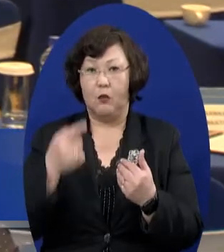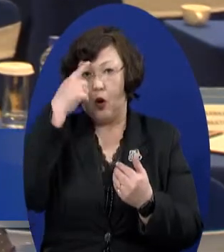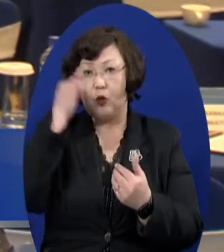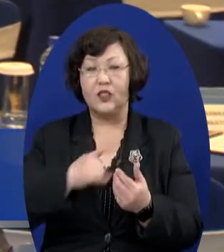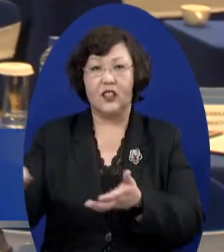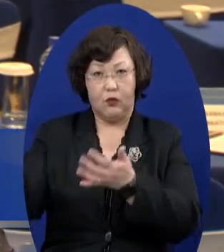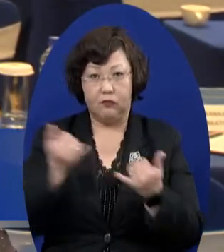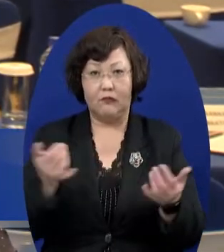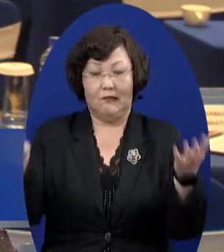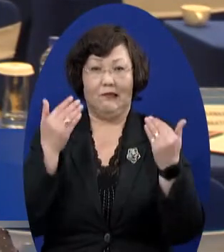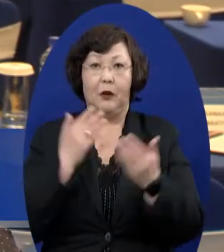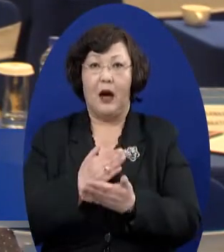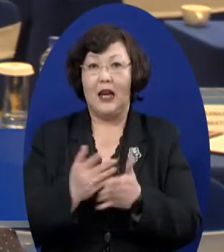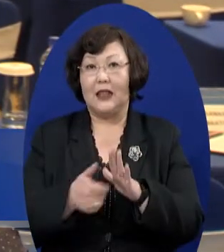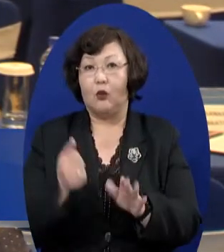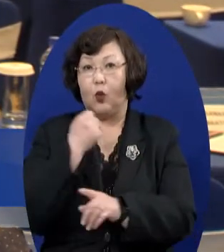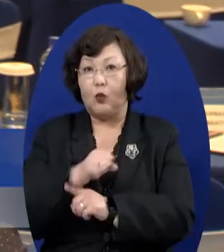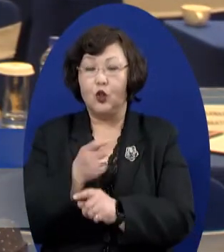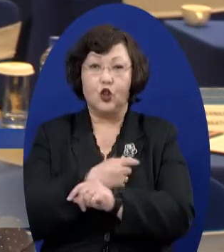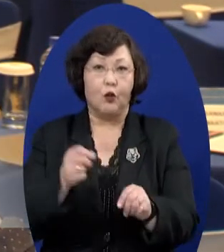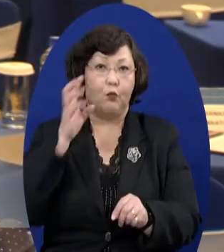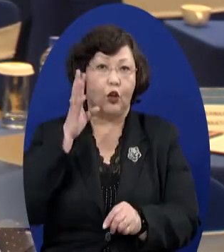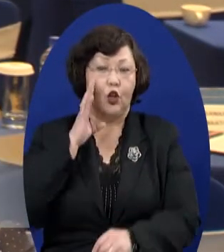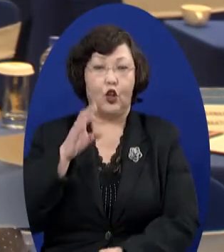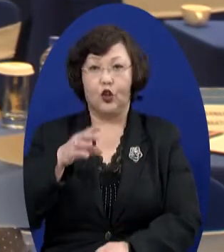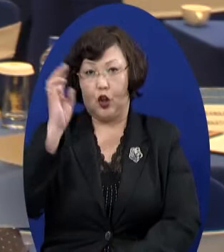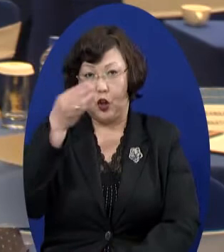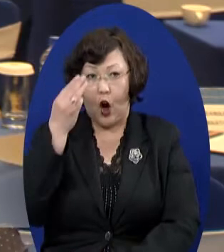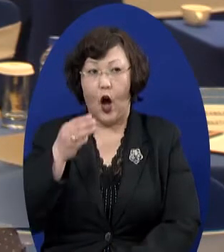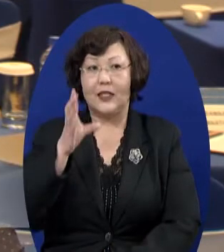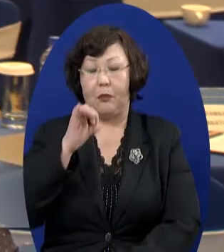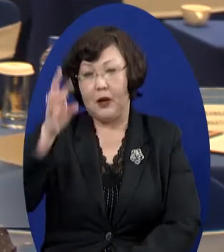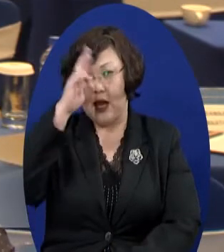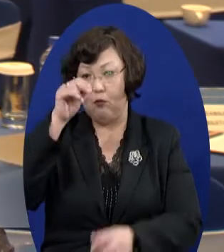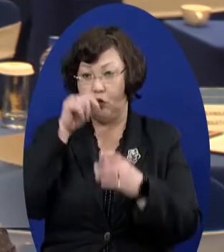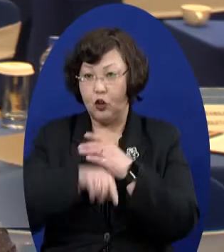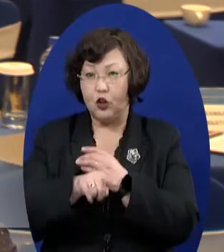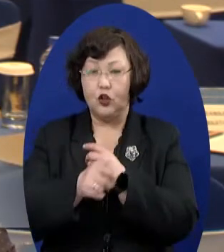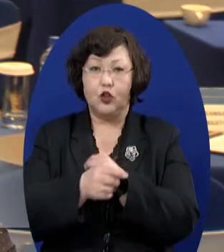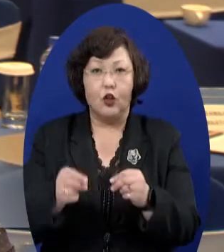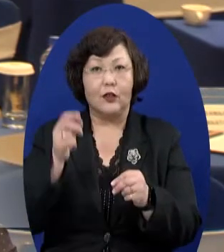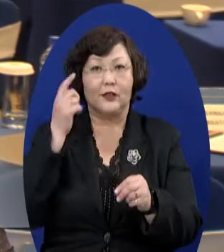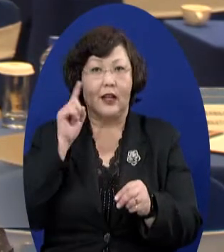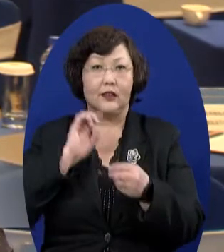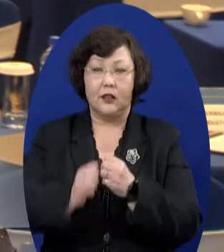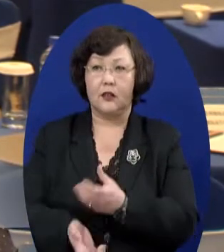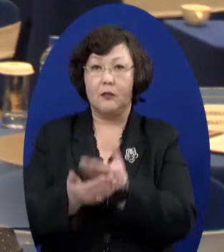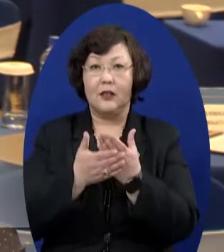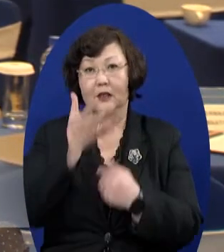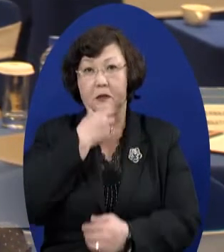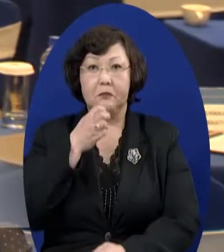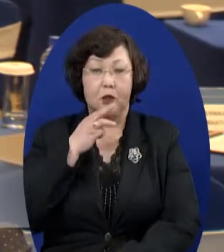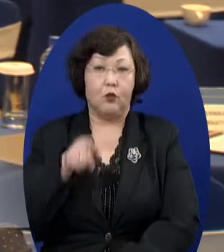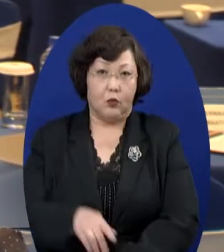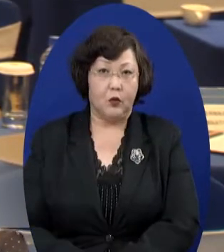өгсөн. Татварын урамшуул чөлөөлтийн бодлого тодорхой салбарууд дээр бол гаргана гэсэн юм мэдээлэл өглөө. Энэ бол одоо маш нааштай мэдээлэл. Тэгэхээр